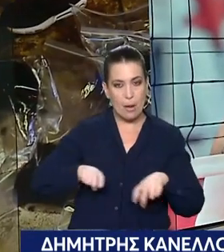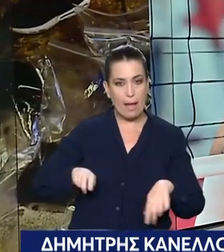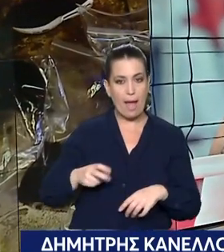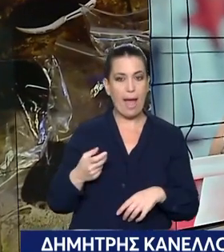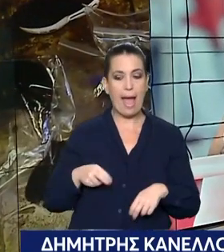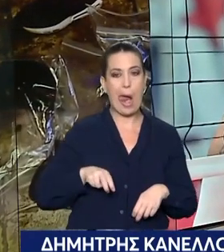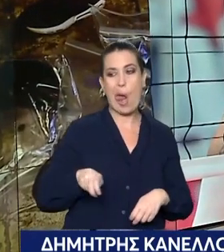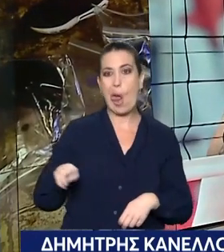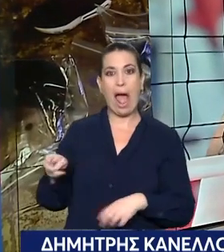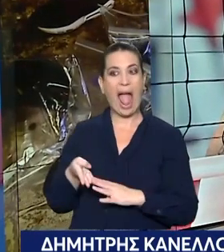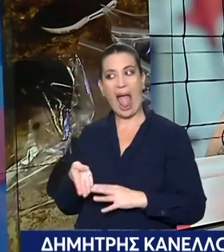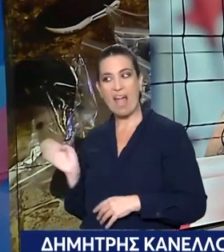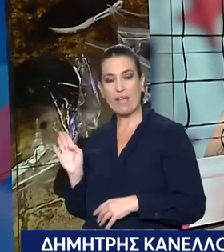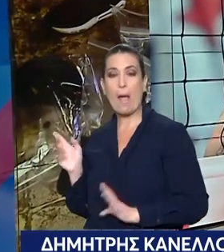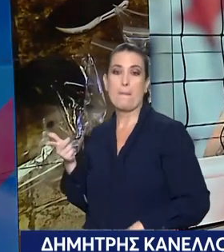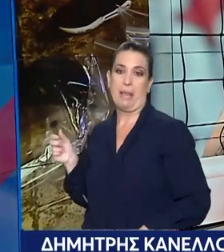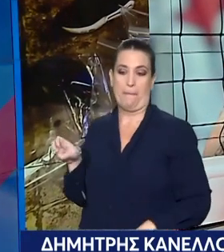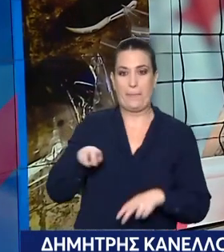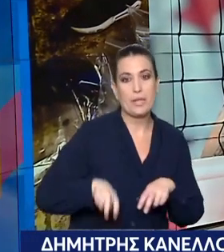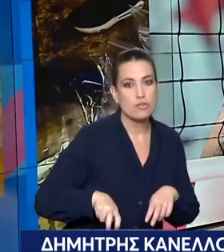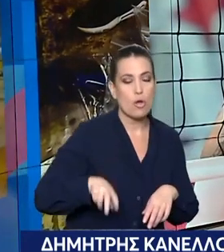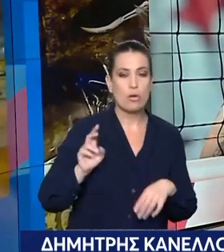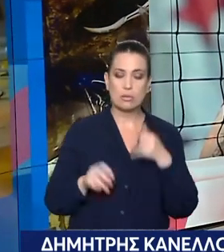από το γήπεδο, να ξαναμπαίνουν στο γήπεδο?